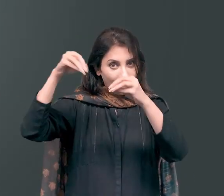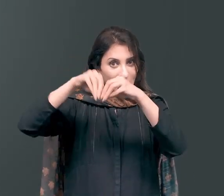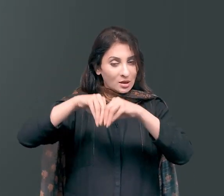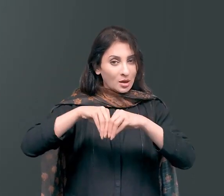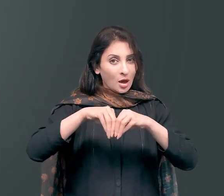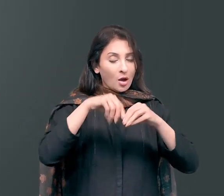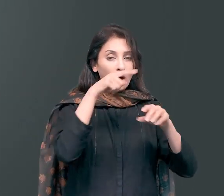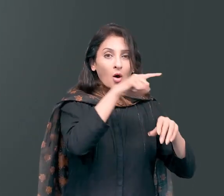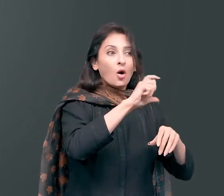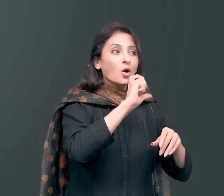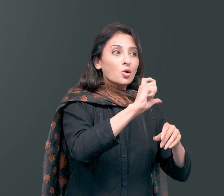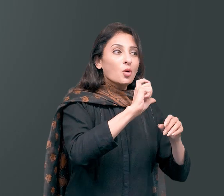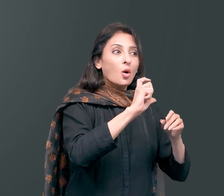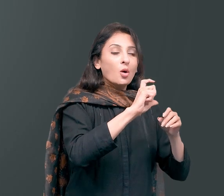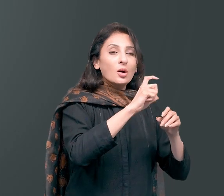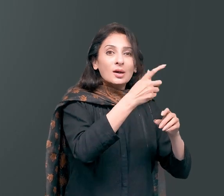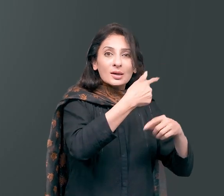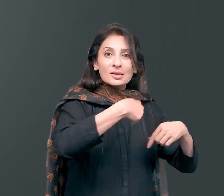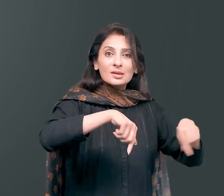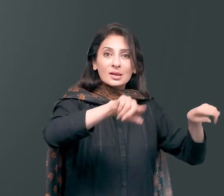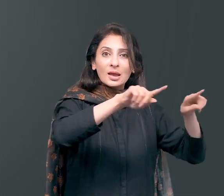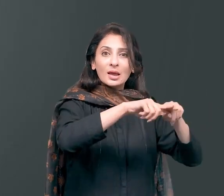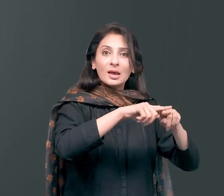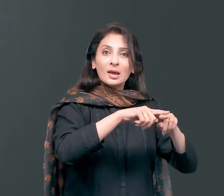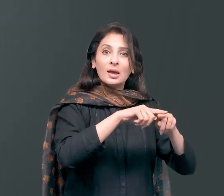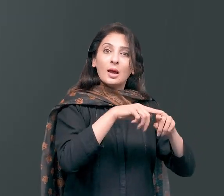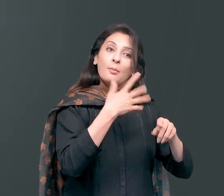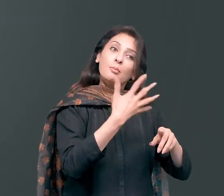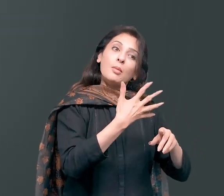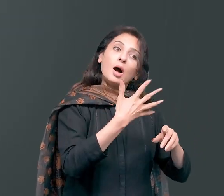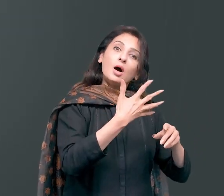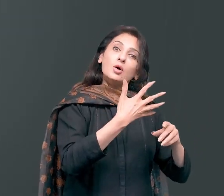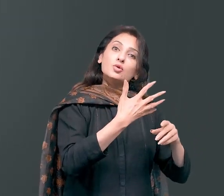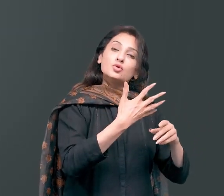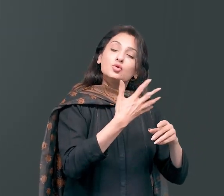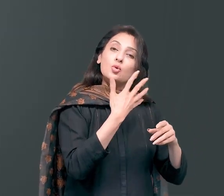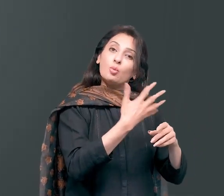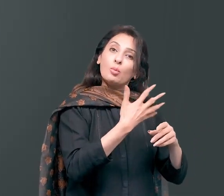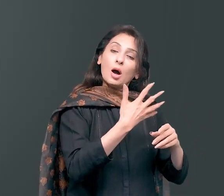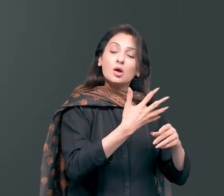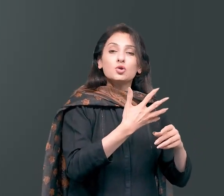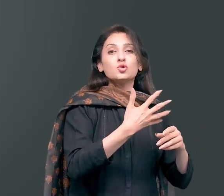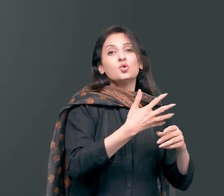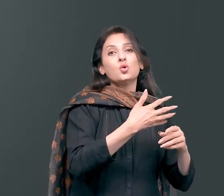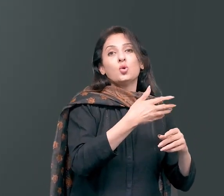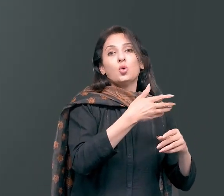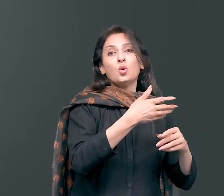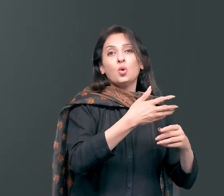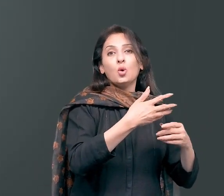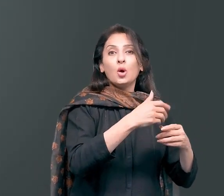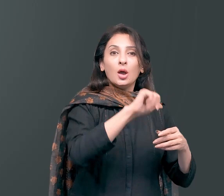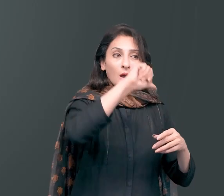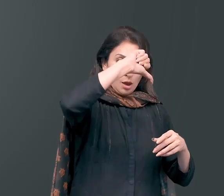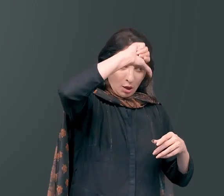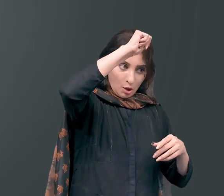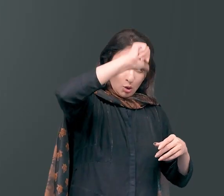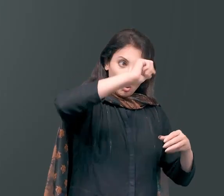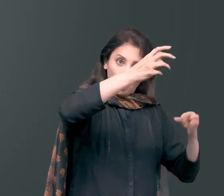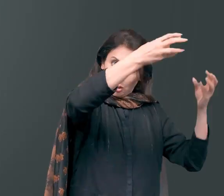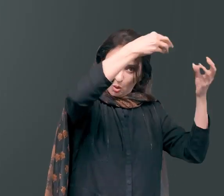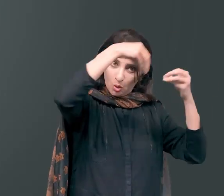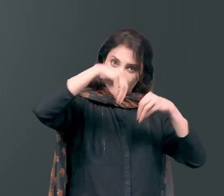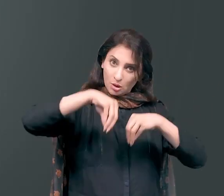انٹرم گورنمنٹ تھی، لارڈ ویول کا خواب یہ تھا کہ یہ کولیشن گورنمنٹ ہوگی. پھر وہ غلطی پہ تھا